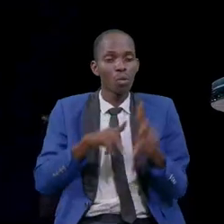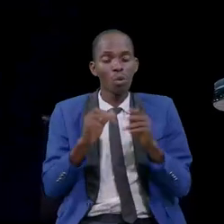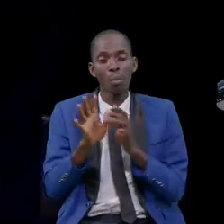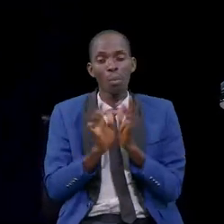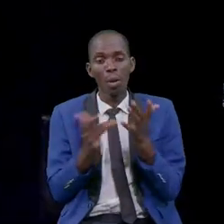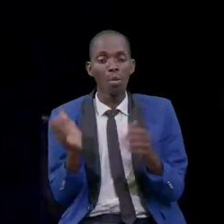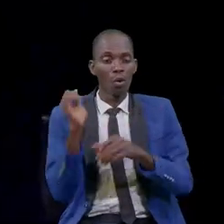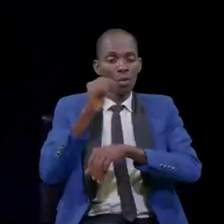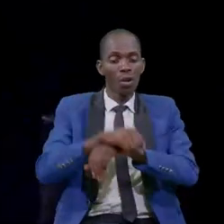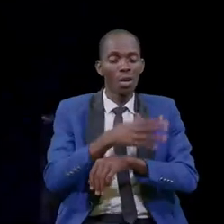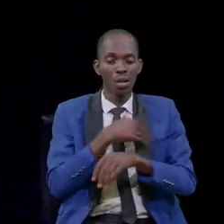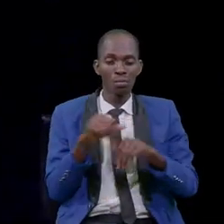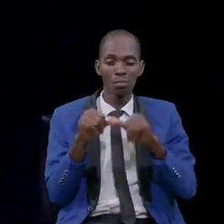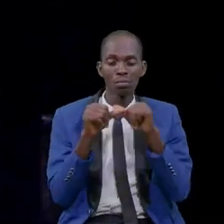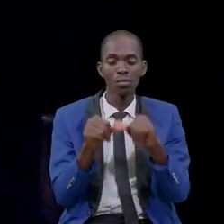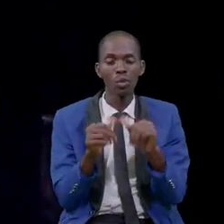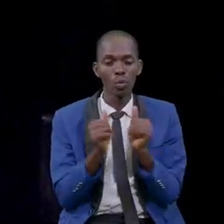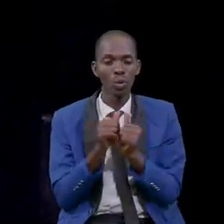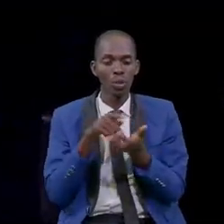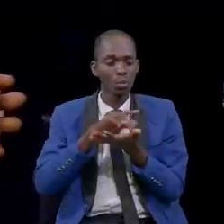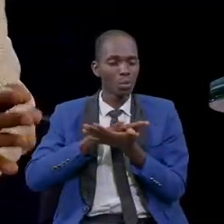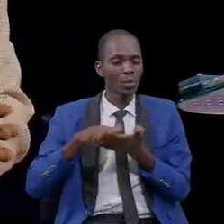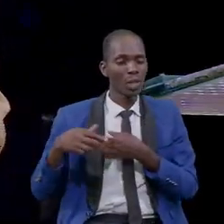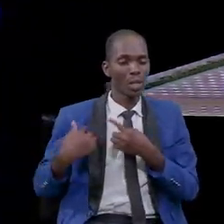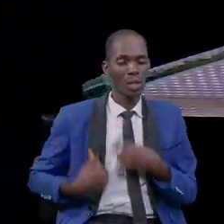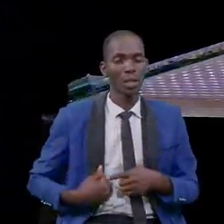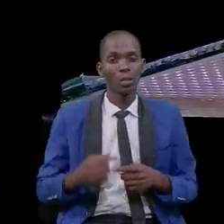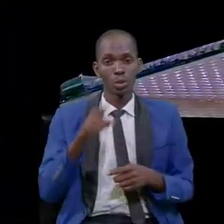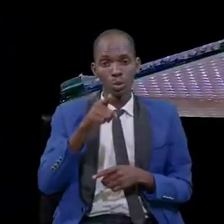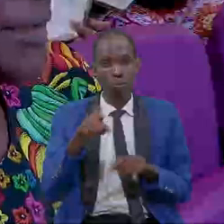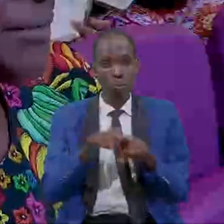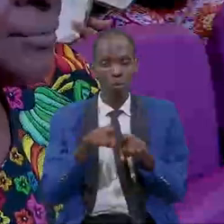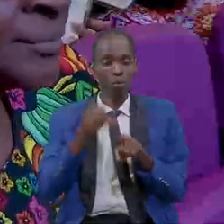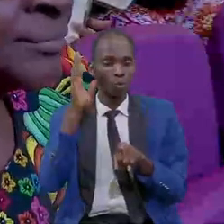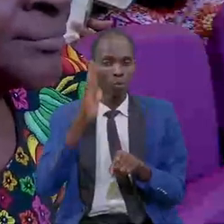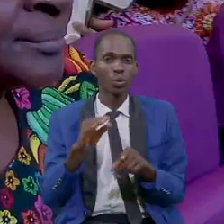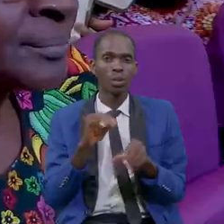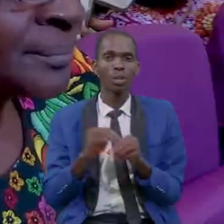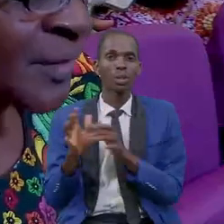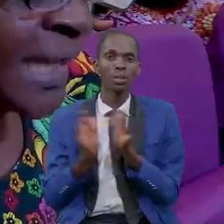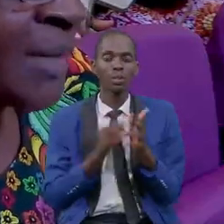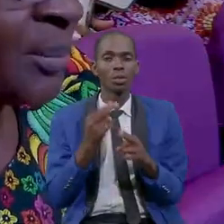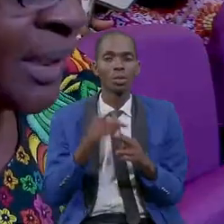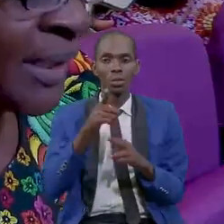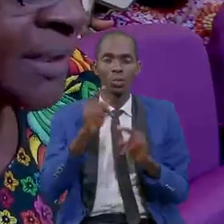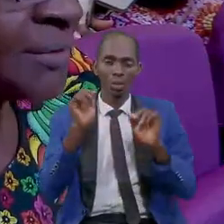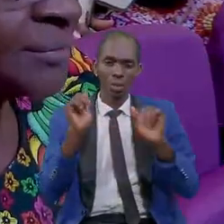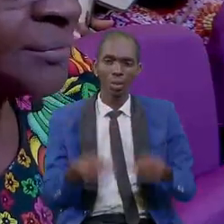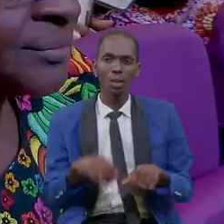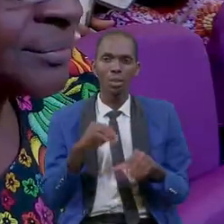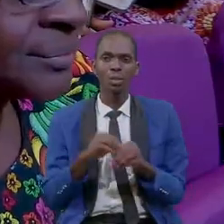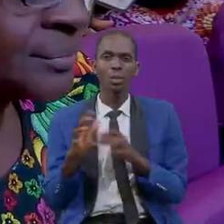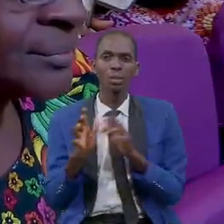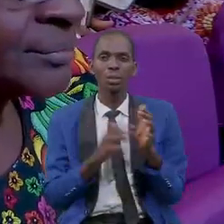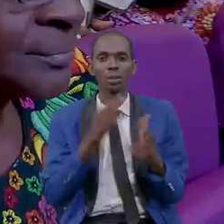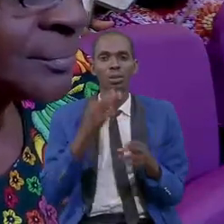ont maintenu ce cœur purifié, le cœur pur. Vous le ferez. Vous le pouvez.